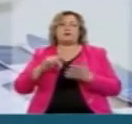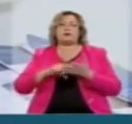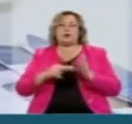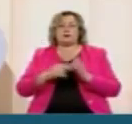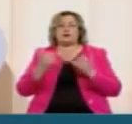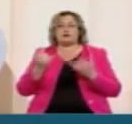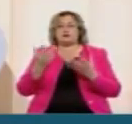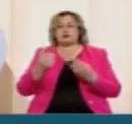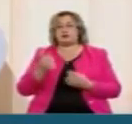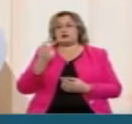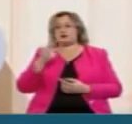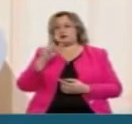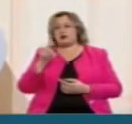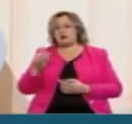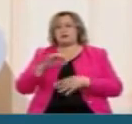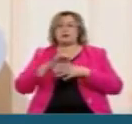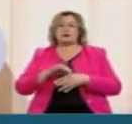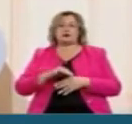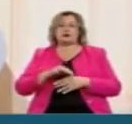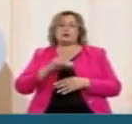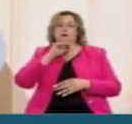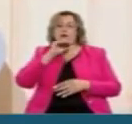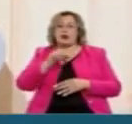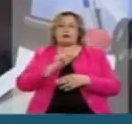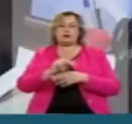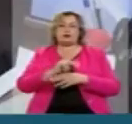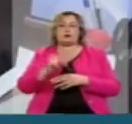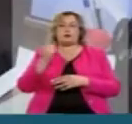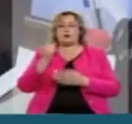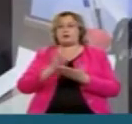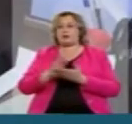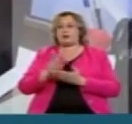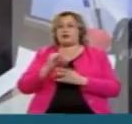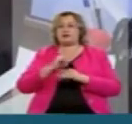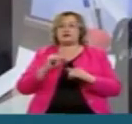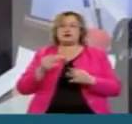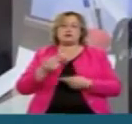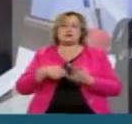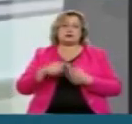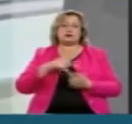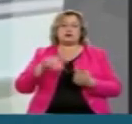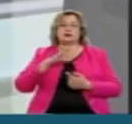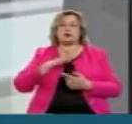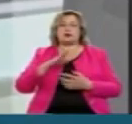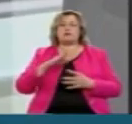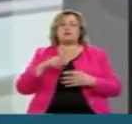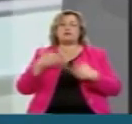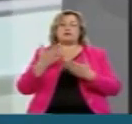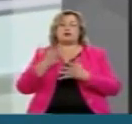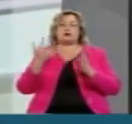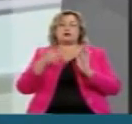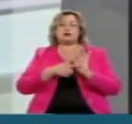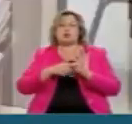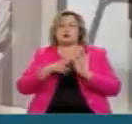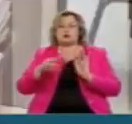адам қысқа мерзімді кәсіптік техникалық оқыту курсын бітірген. Бизнес саласын дамытуға 37 миллион теңгеден астам шағын несие берілсе, 9 тұрғынға